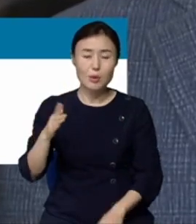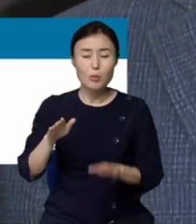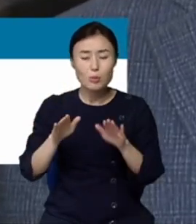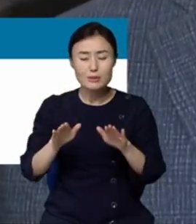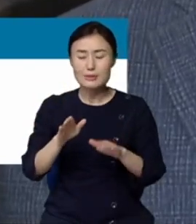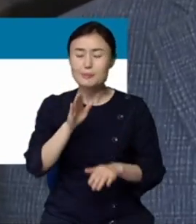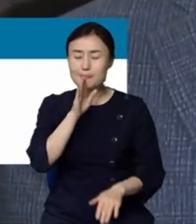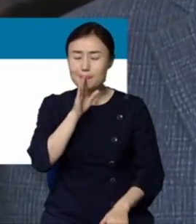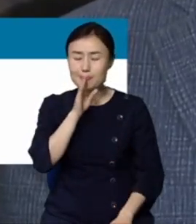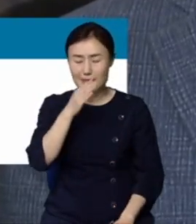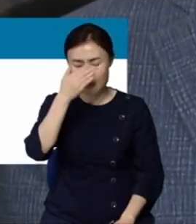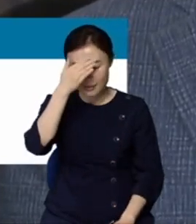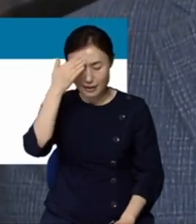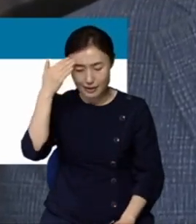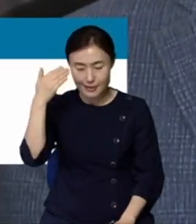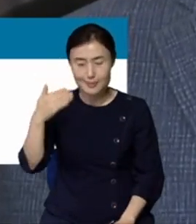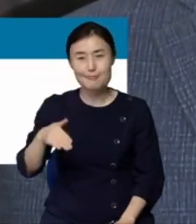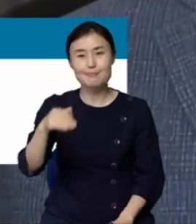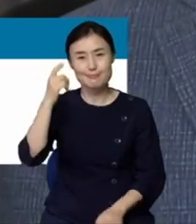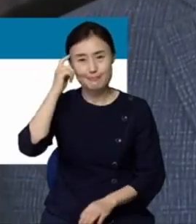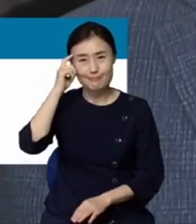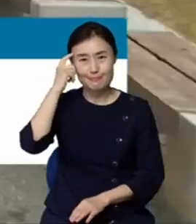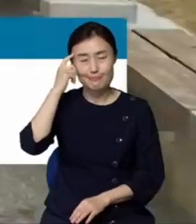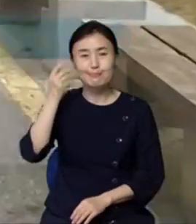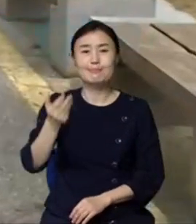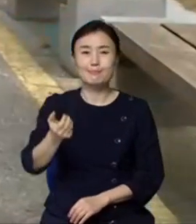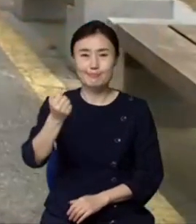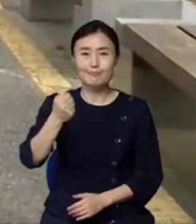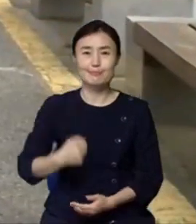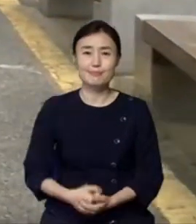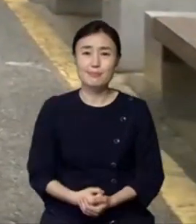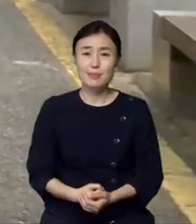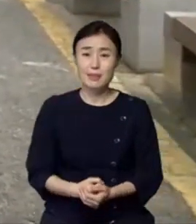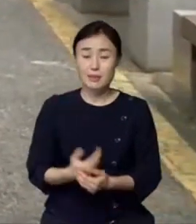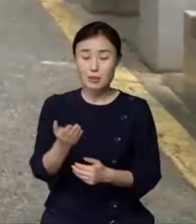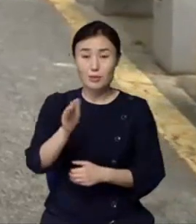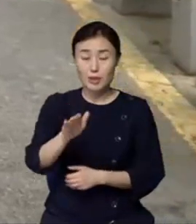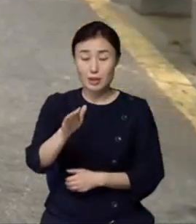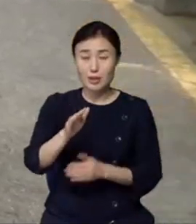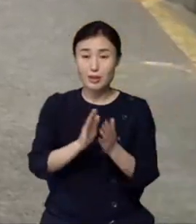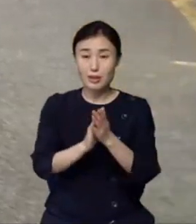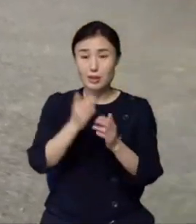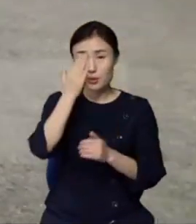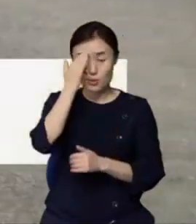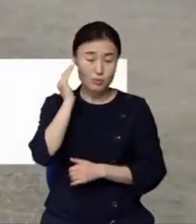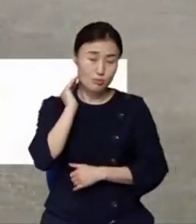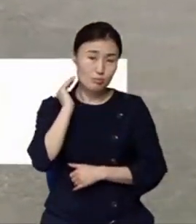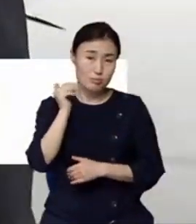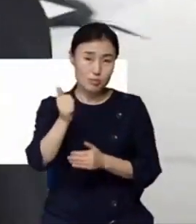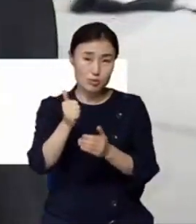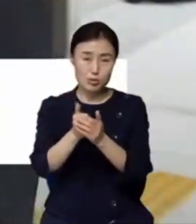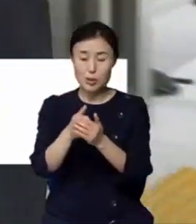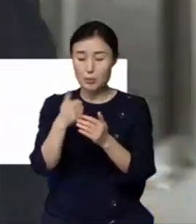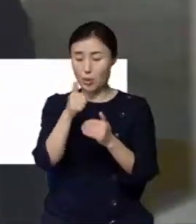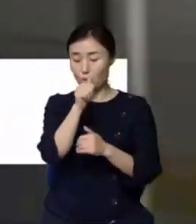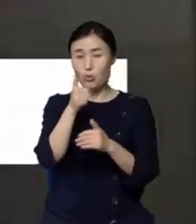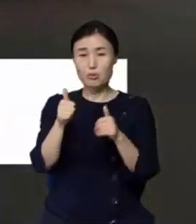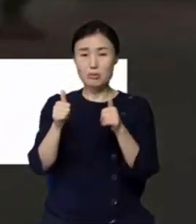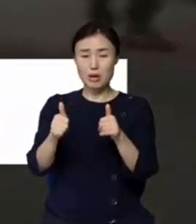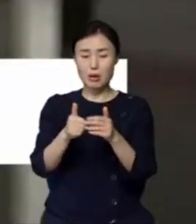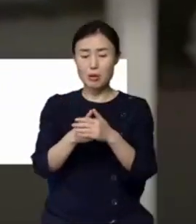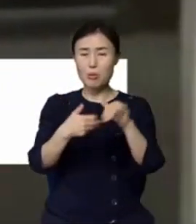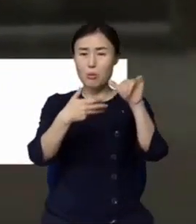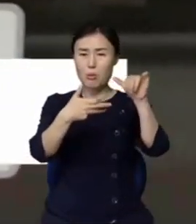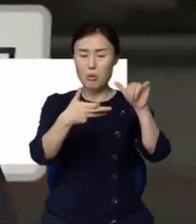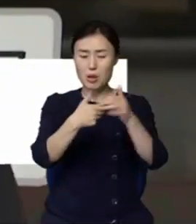오늘 참으로 다행스럽게 생각을 합니다. 반면 전 씨 측 변호인은 5.18 관련 소송이 광주법원에서 진행된